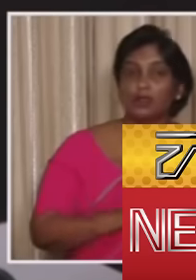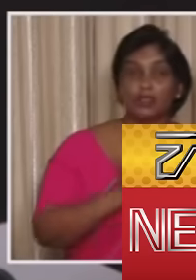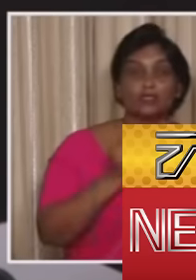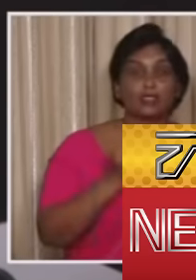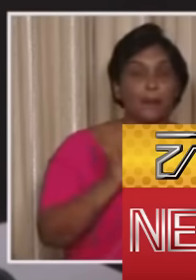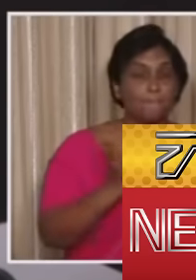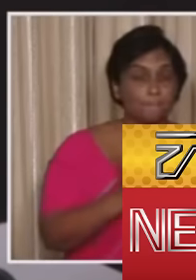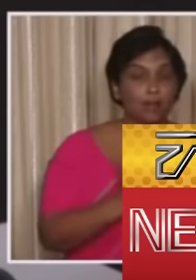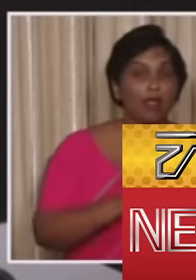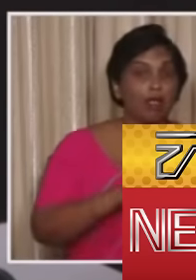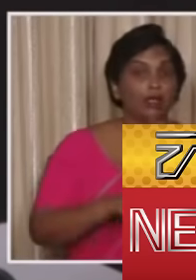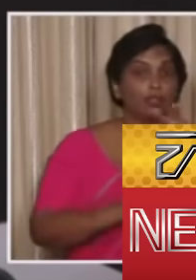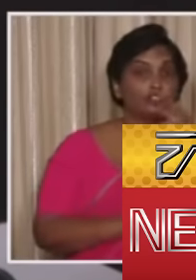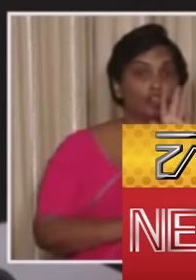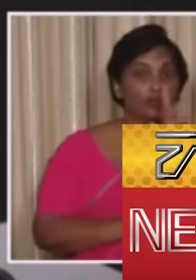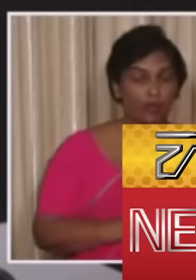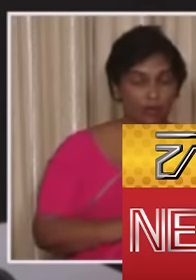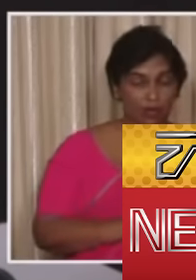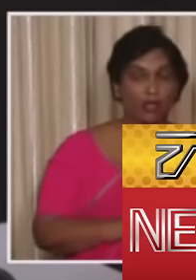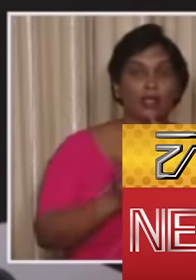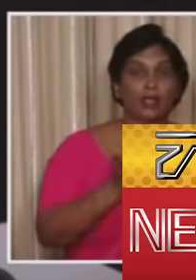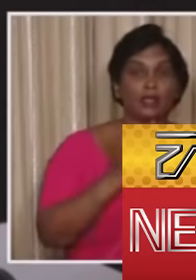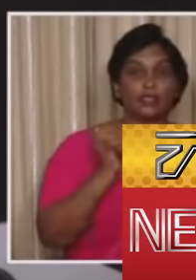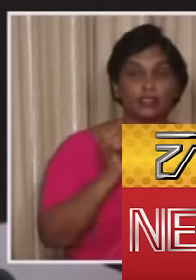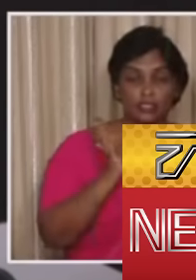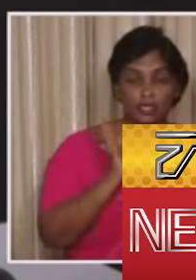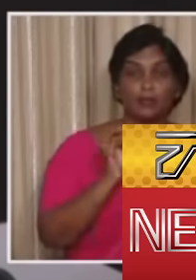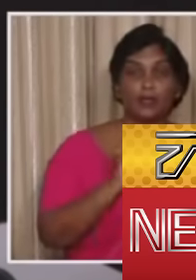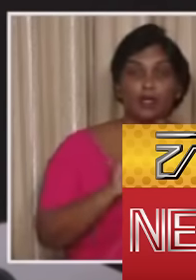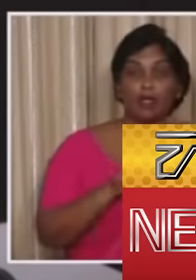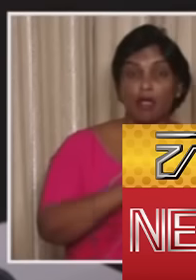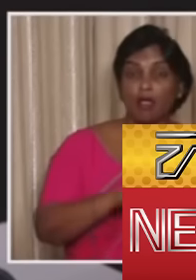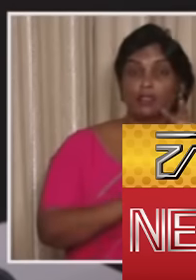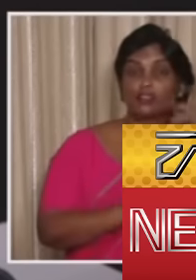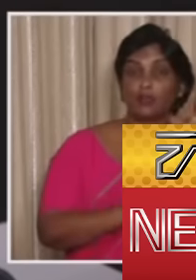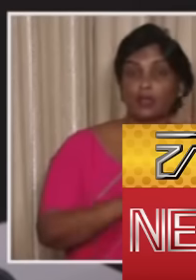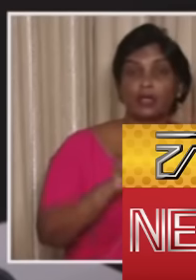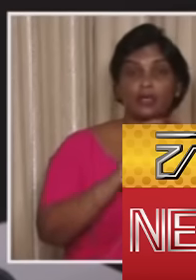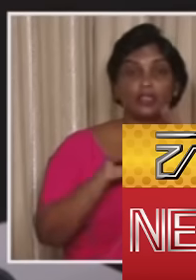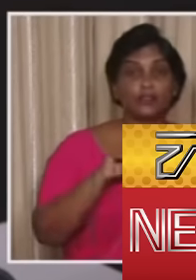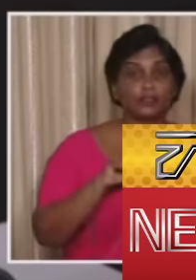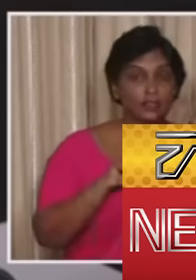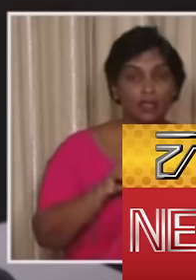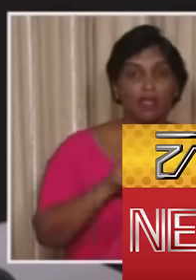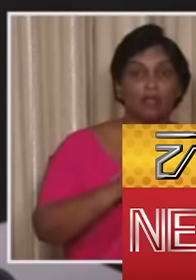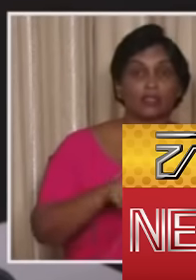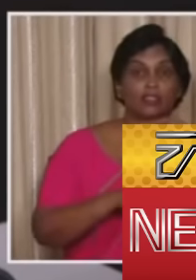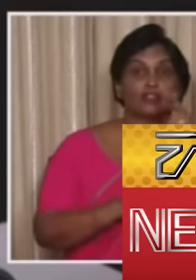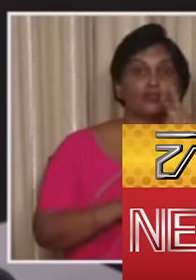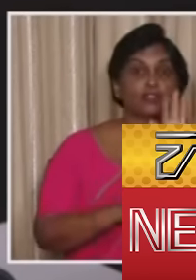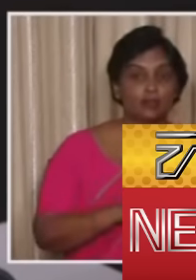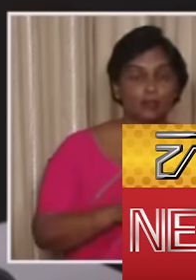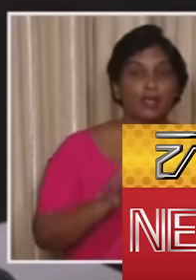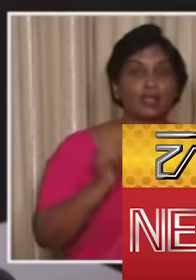බැංකුවේ ආයතන 296ක්, HNB එකේ ආයතන 215ක්, DFCC එකේ ආයතන 129ක්,